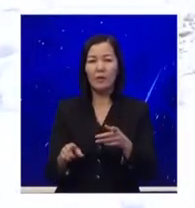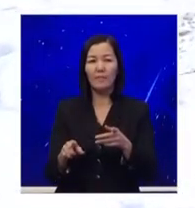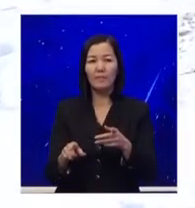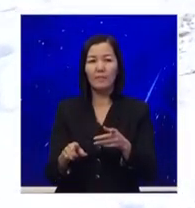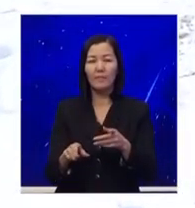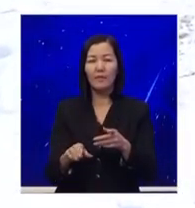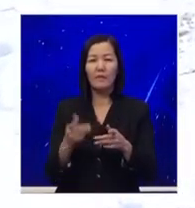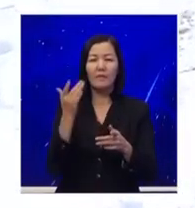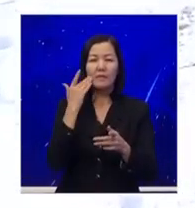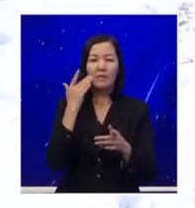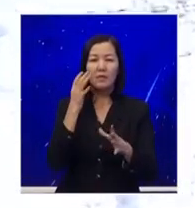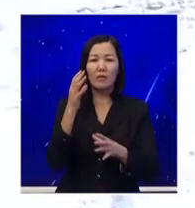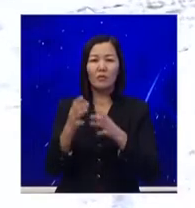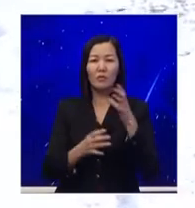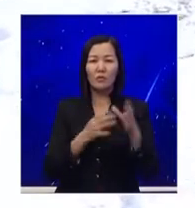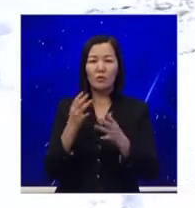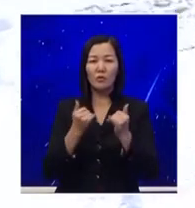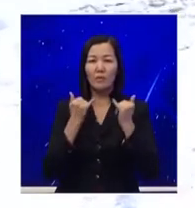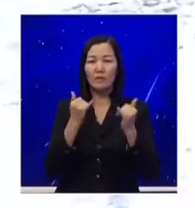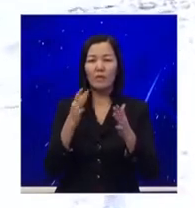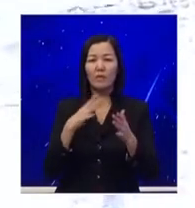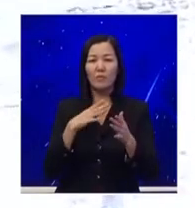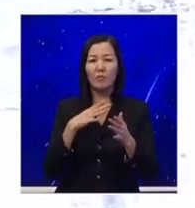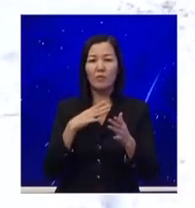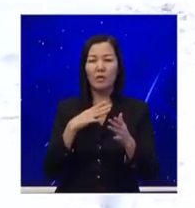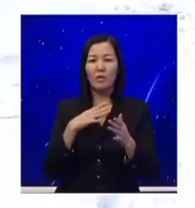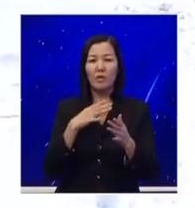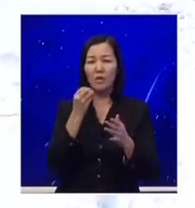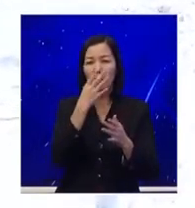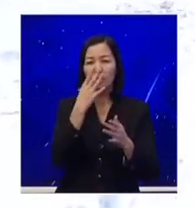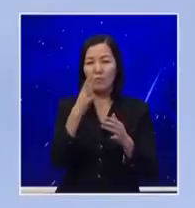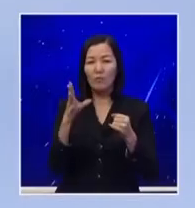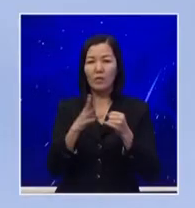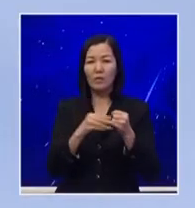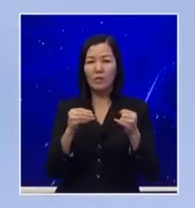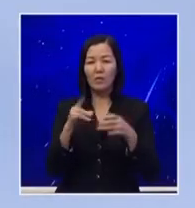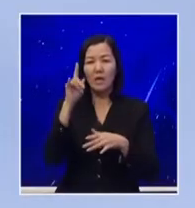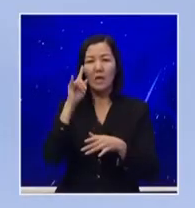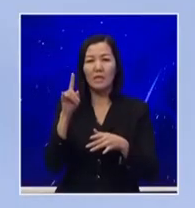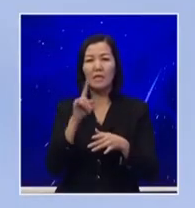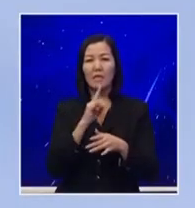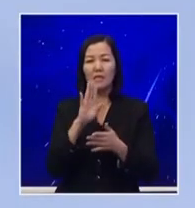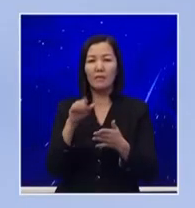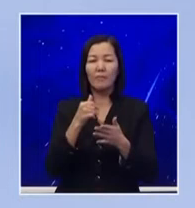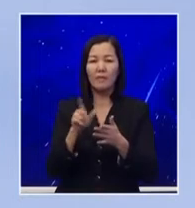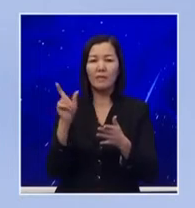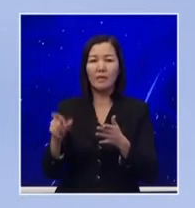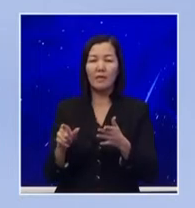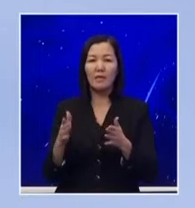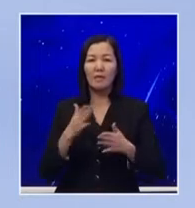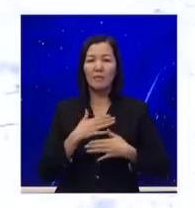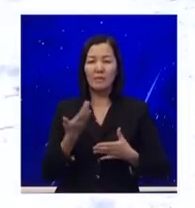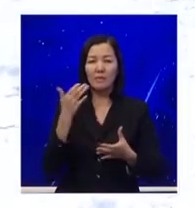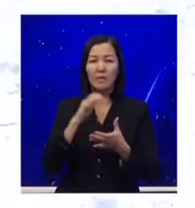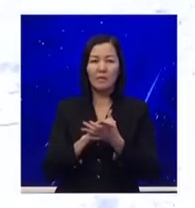кісі дүние жүзінде беделді болды. Жапонияға жеріне барғанда қуанып отырдық ол кісіні. Қазақстанның бастығын Жапония еліне біздің